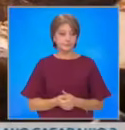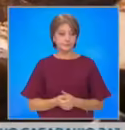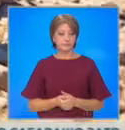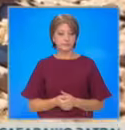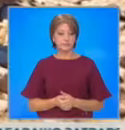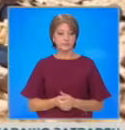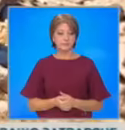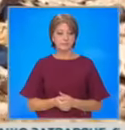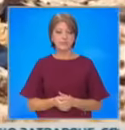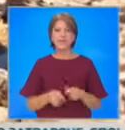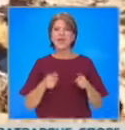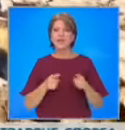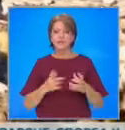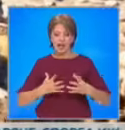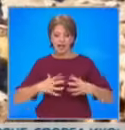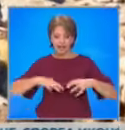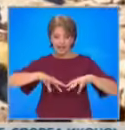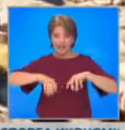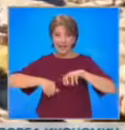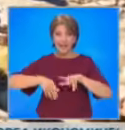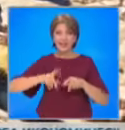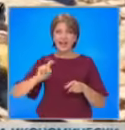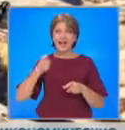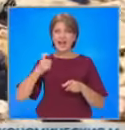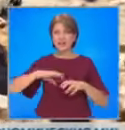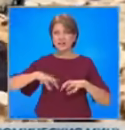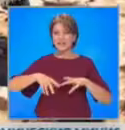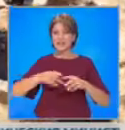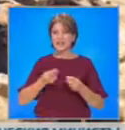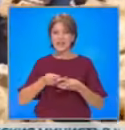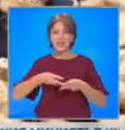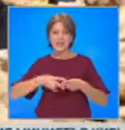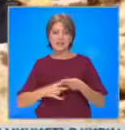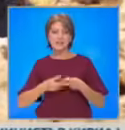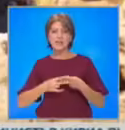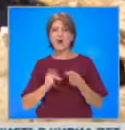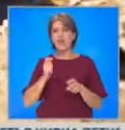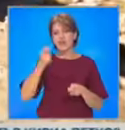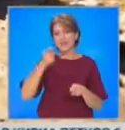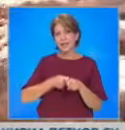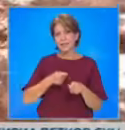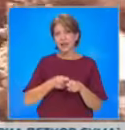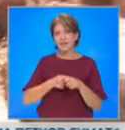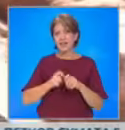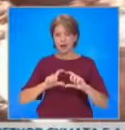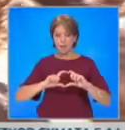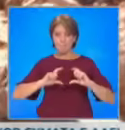е гранчарски инструмент за формиране, за излъскване, за обработка на повърхностите